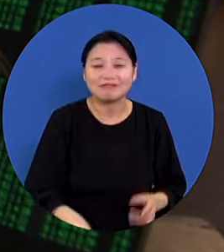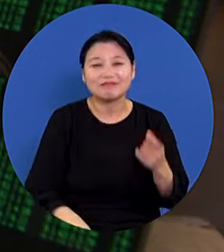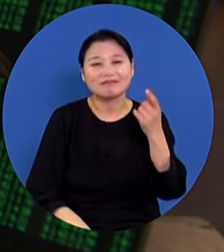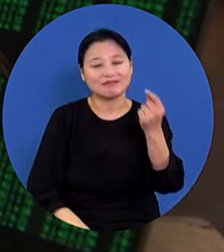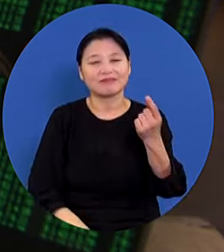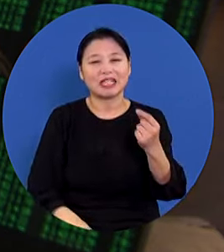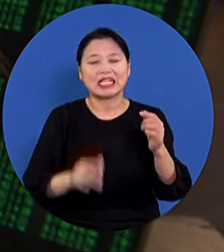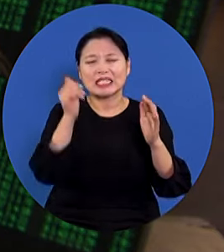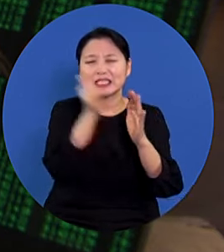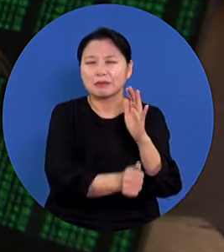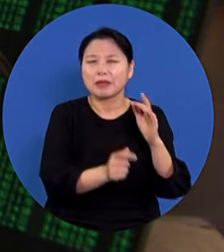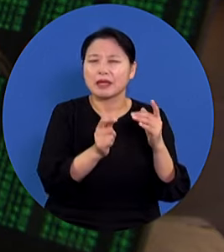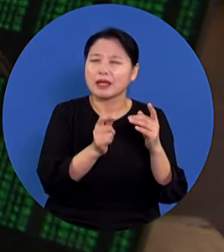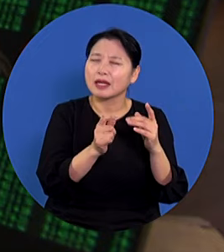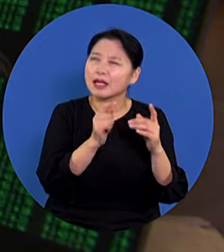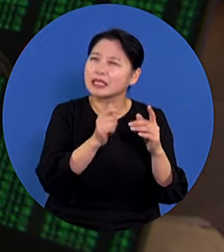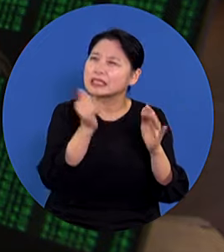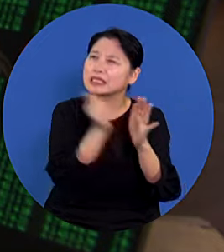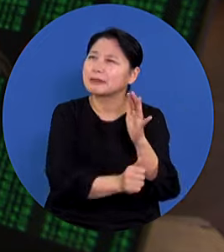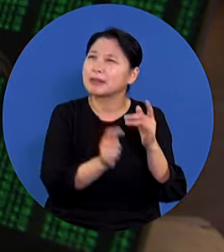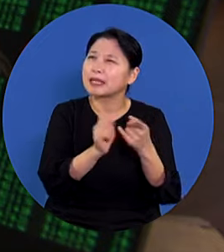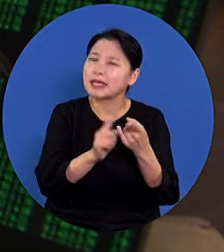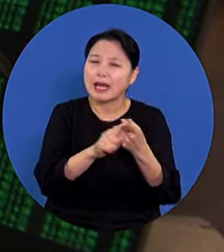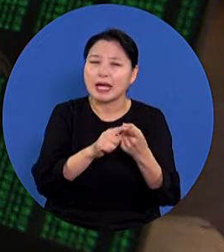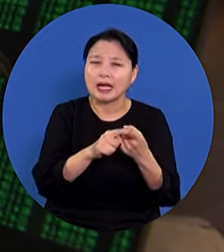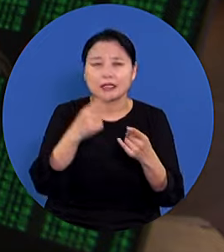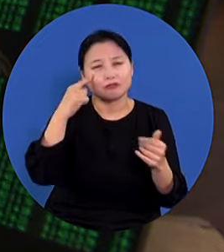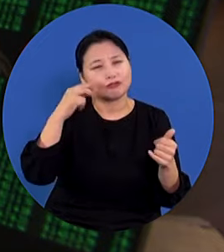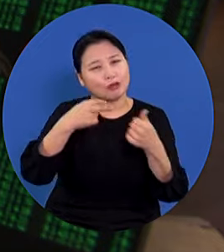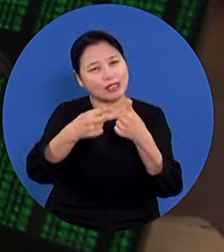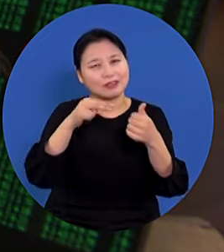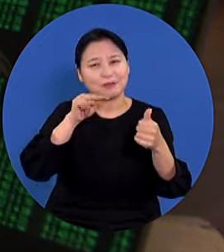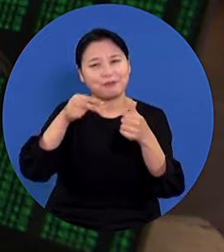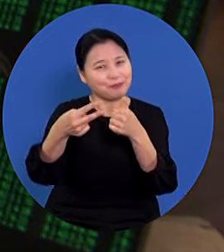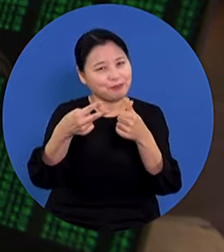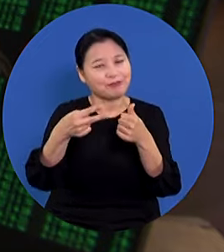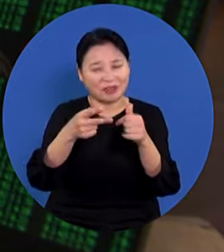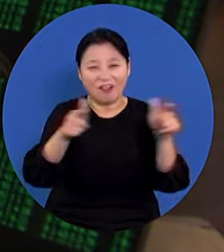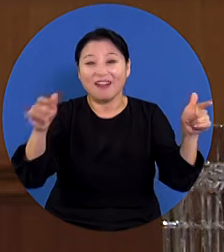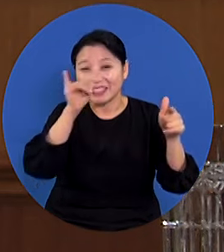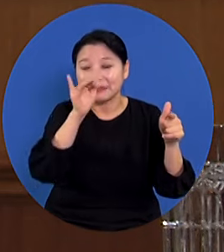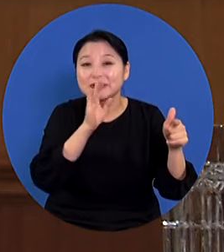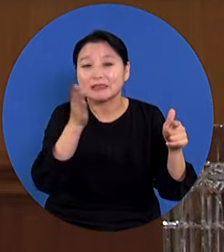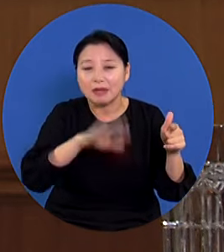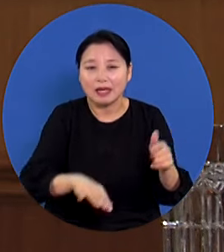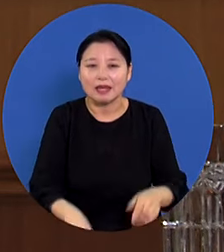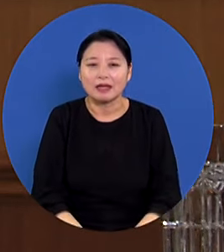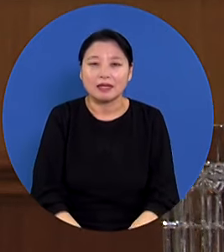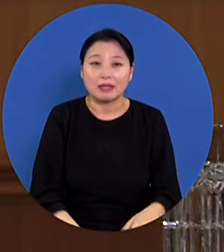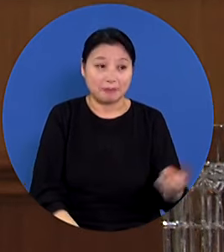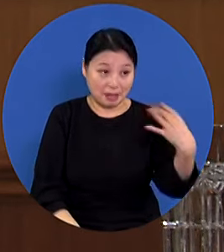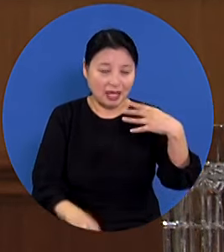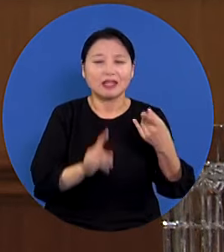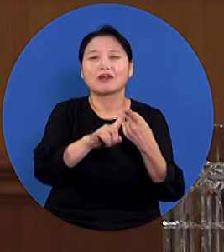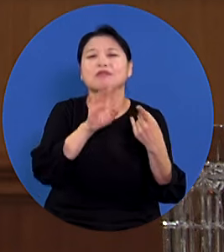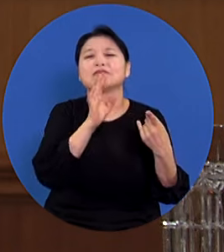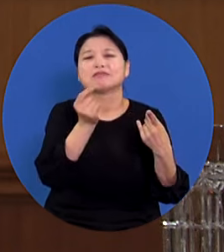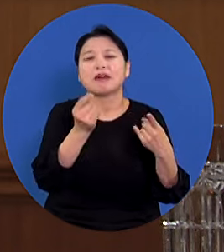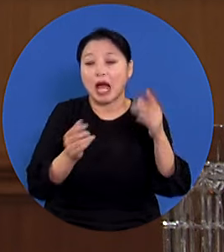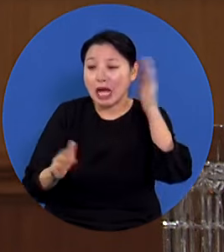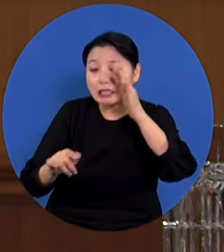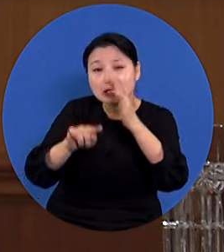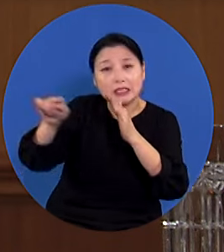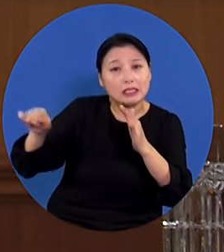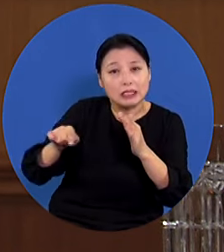뭐 실패라는 거를 이제 어떻게 분야에 달렸을 텐데 사실 맞습니다. 지금 말씀하신 대로 우리